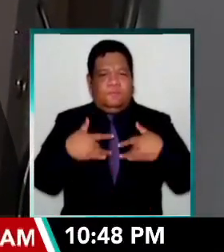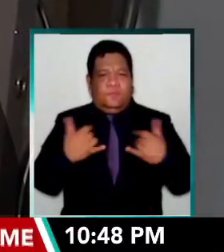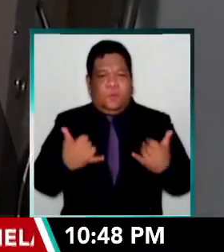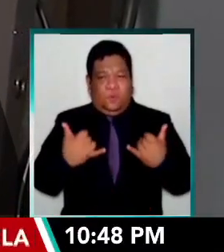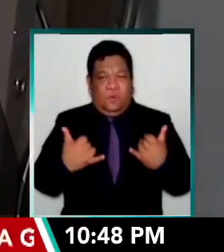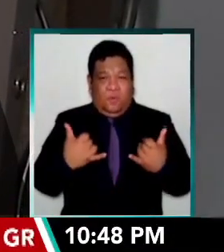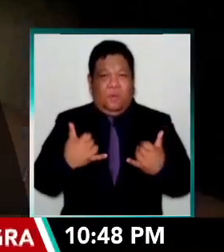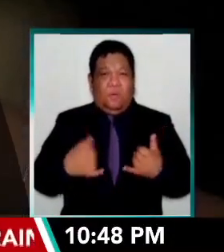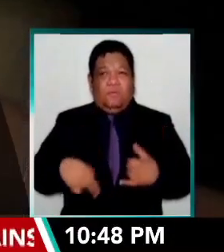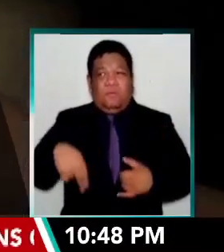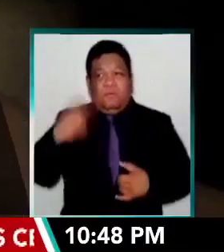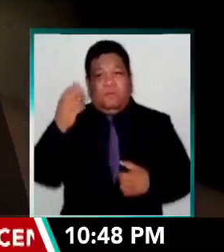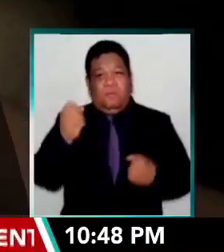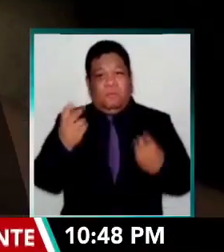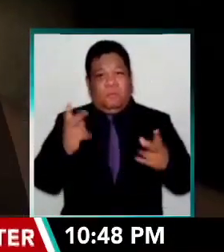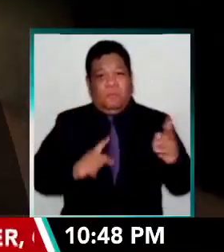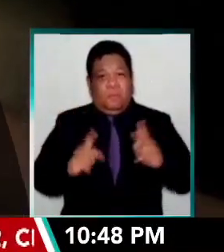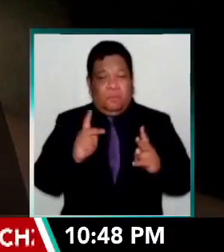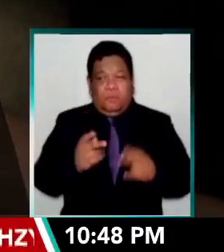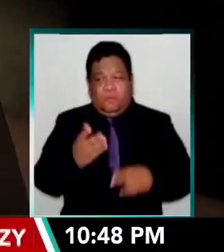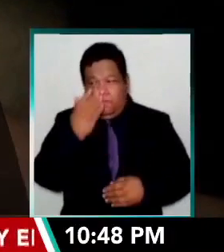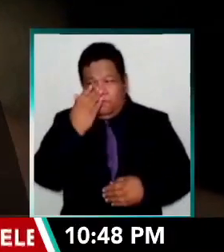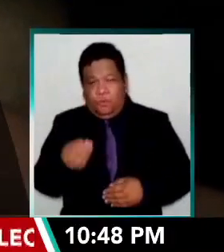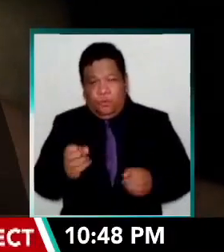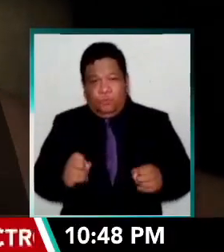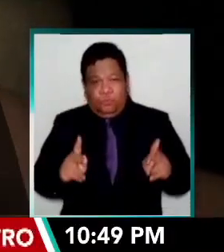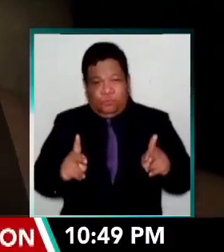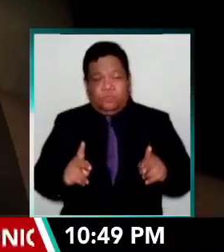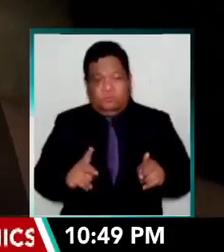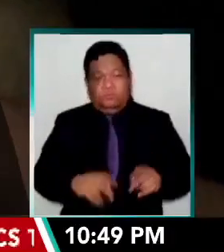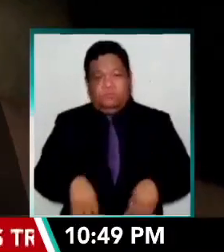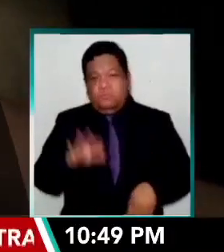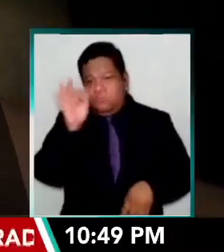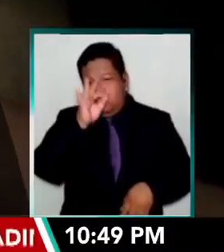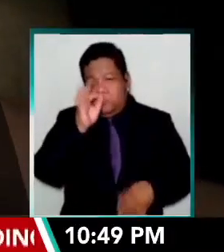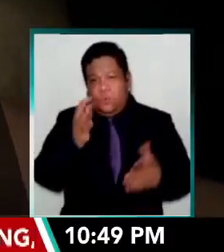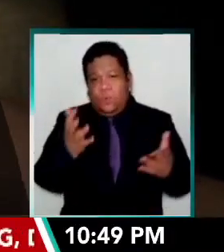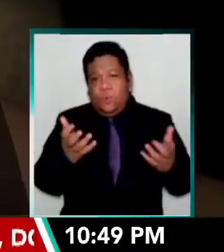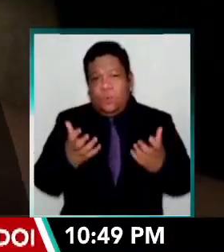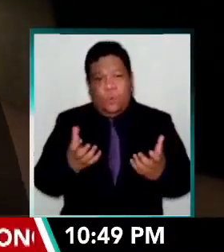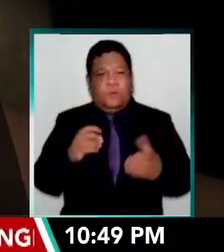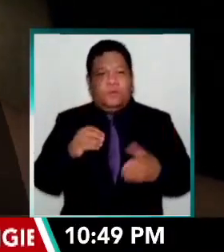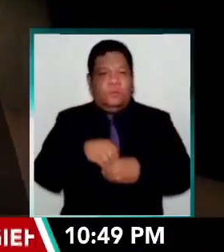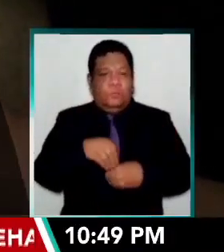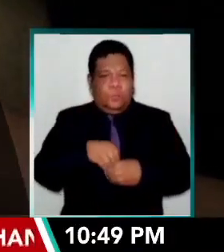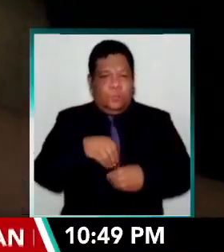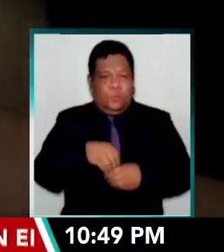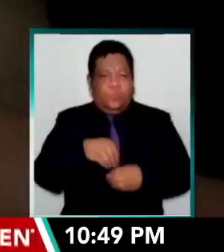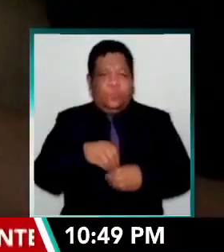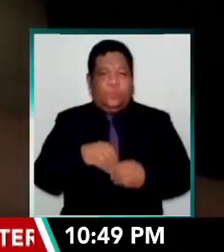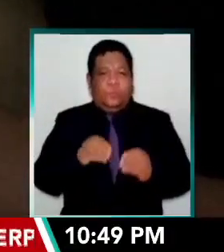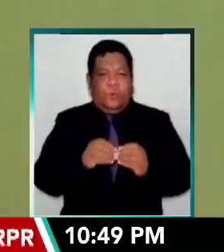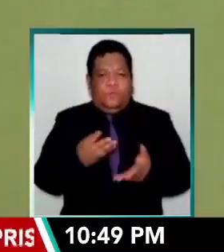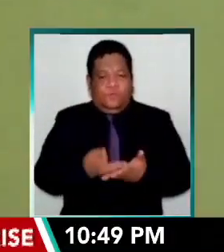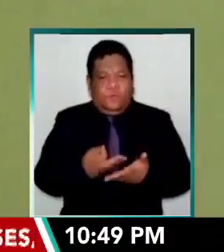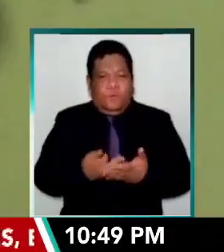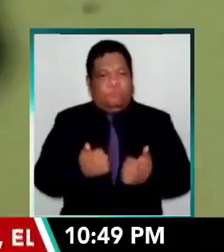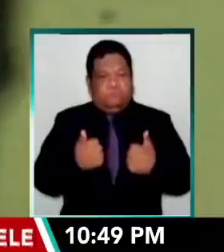at kakaunti ang oportunidad, mas gusto raw ng mga Pilipino na makapag-ipon at maging financially stable muna.